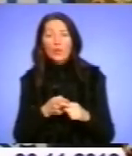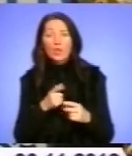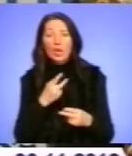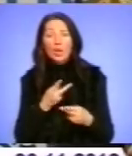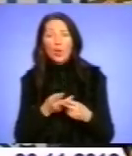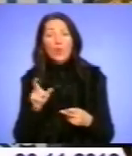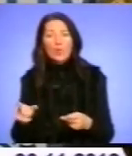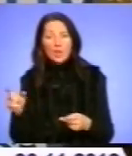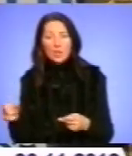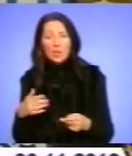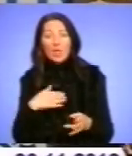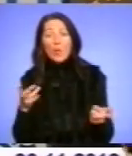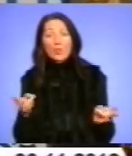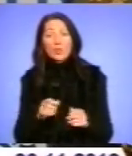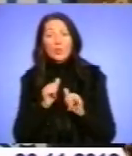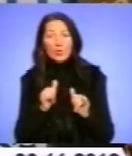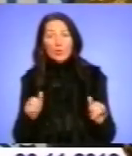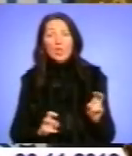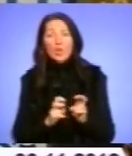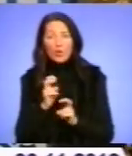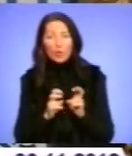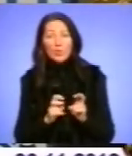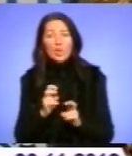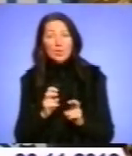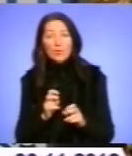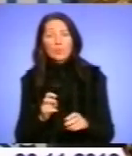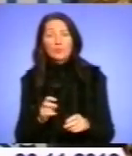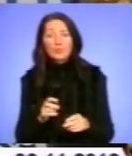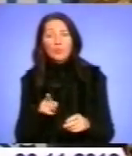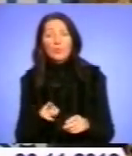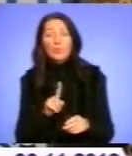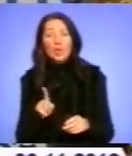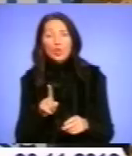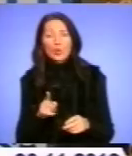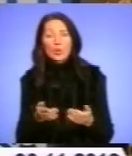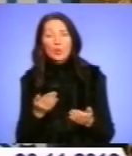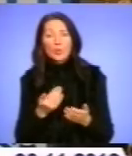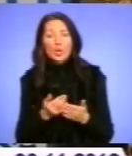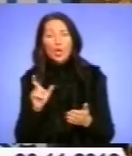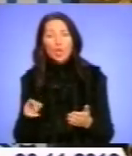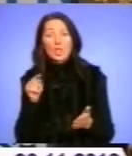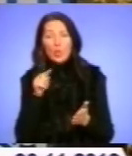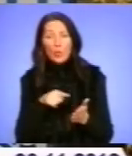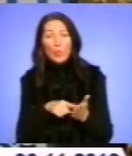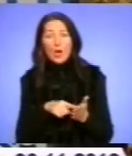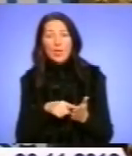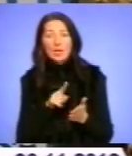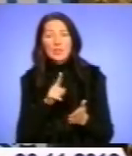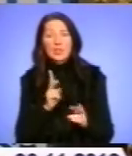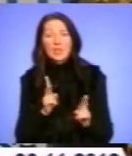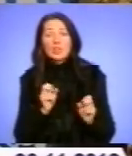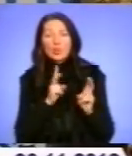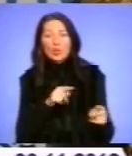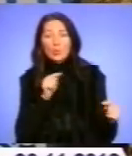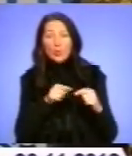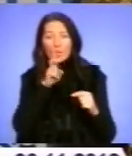потрібно розвивати виробничі потужності, саме виробництво. Тому що, якщо людина попала, скажімо, за якийсь злочин проти